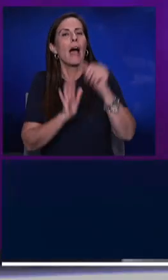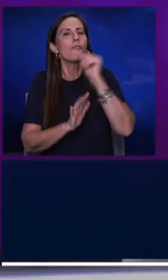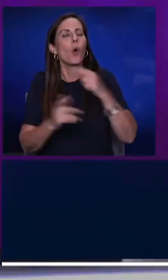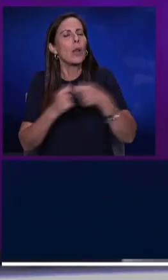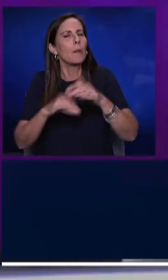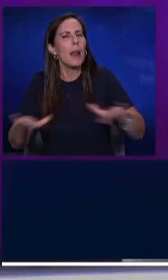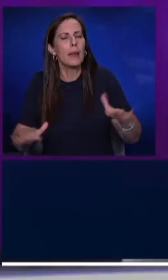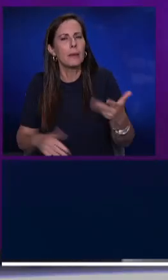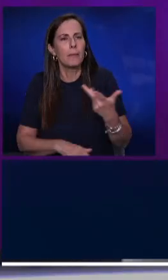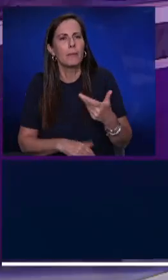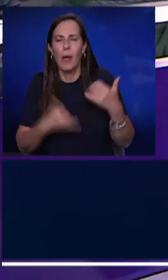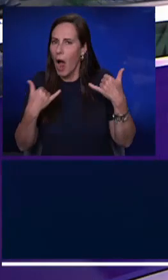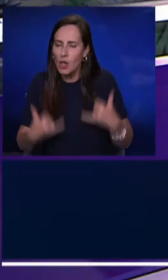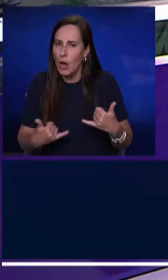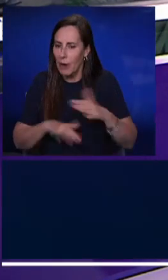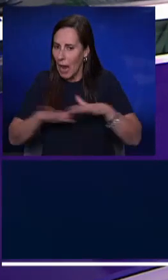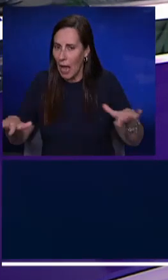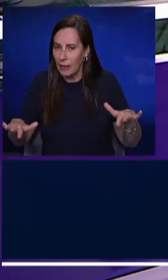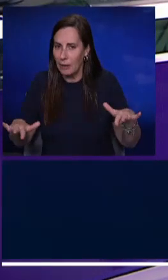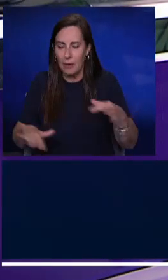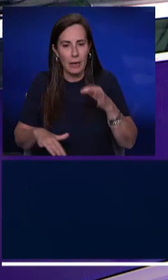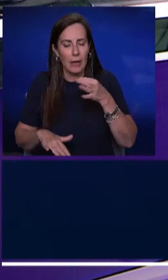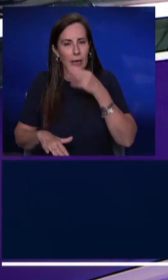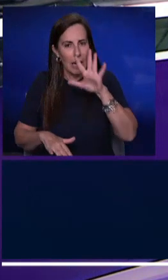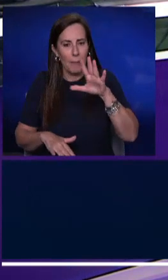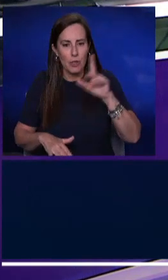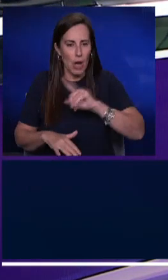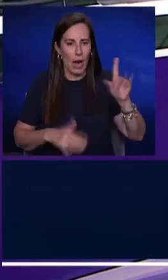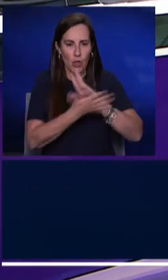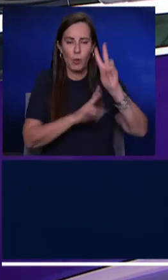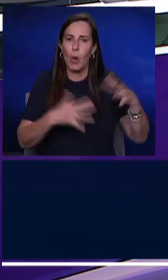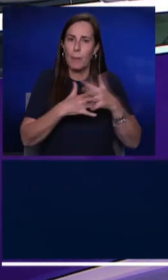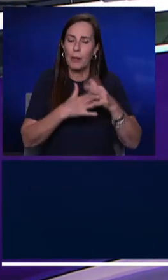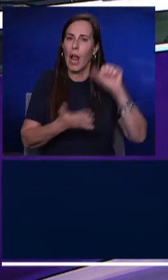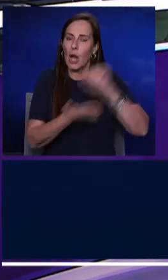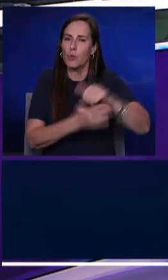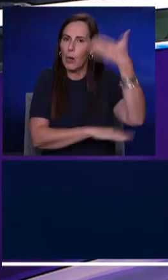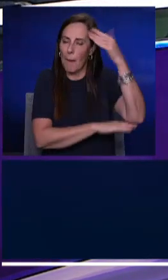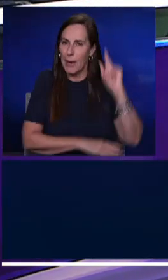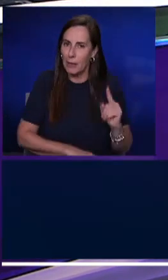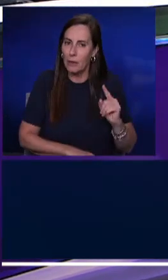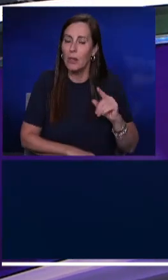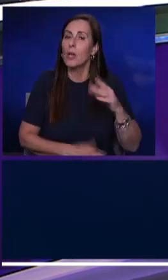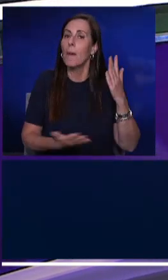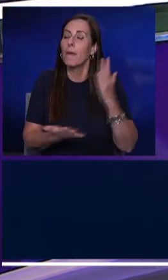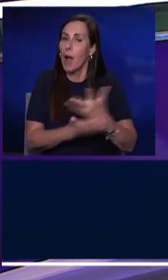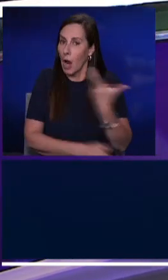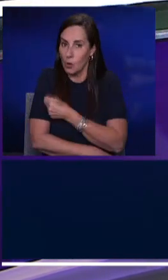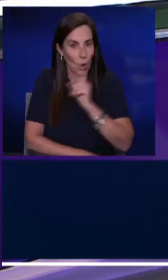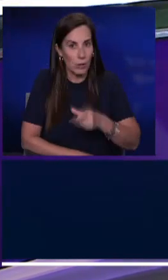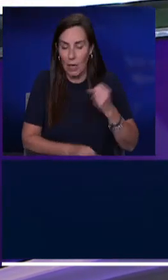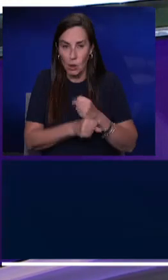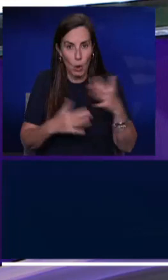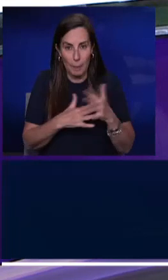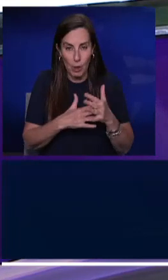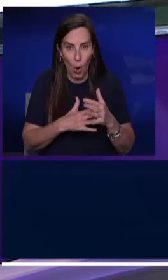כרגע הילדים בין 5-12 יכולים להיבדק על חשבון המדינה. כשהם יהיו מחוסנים, הם לא יצטרכו להיבדק? הבדיקות עדיין